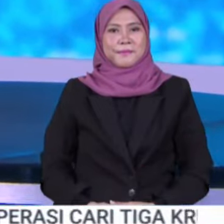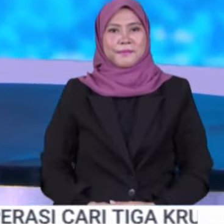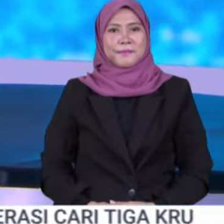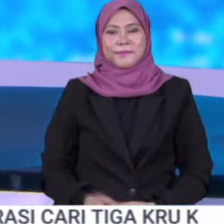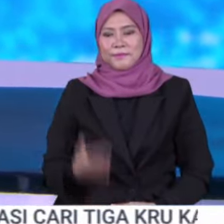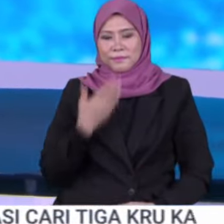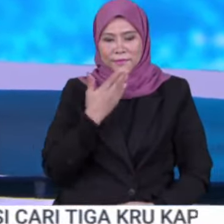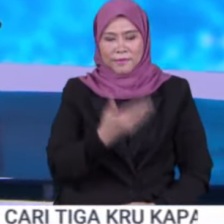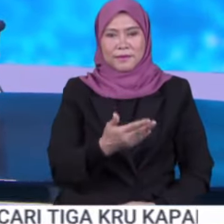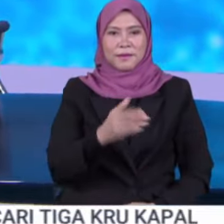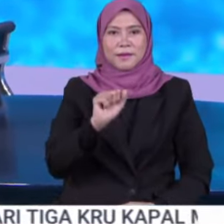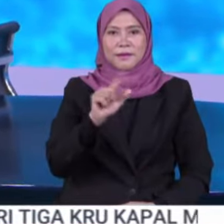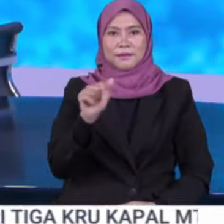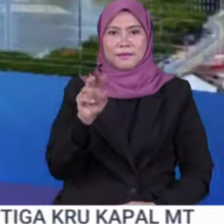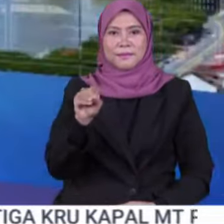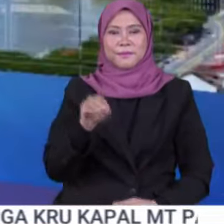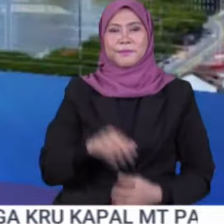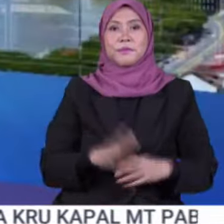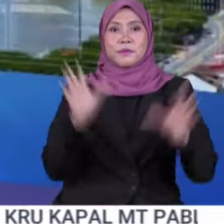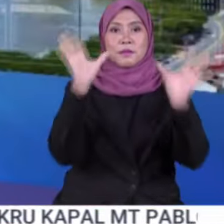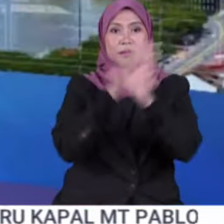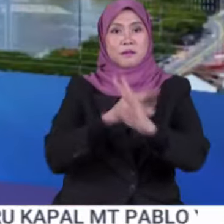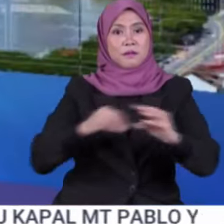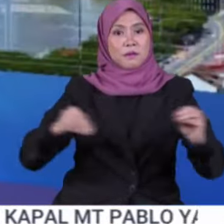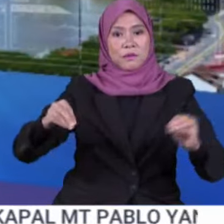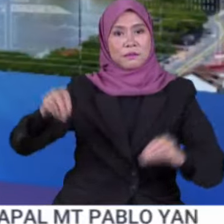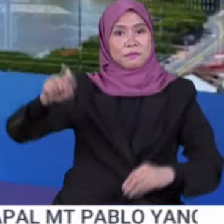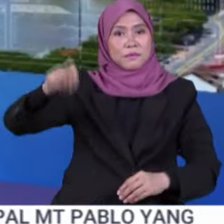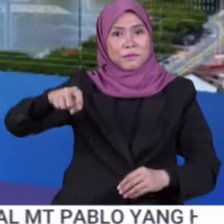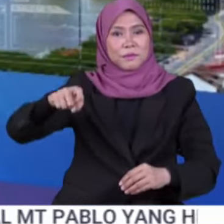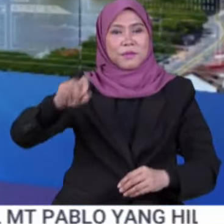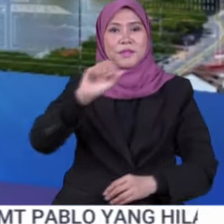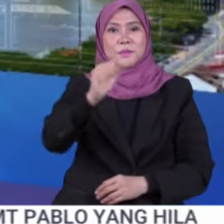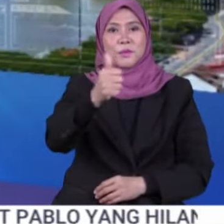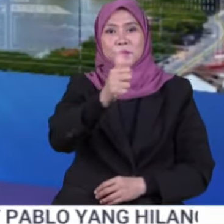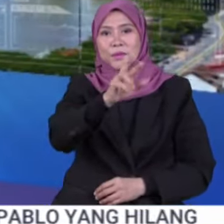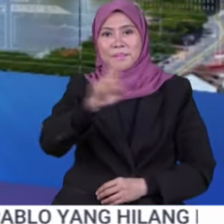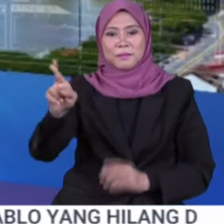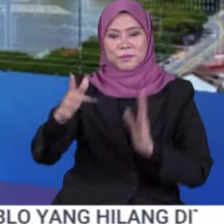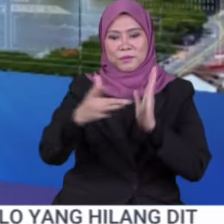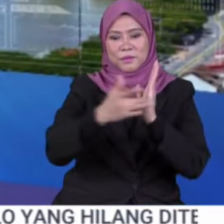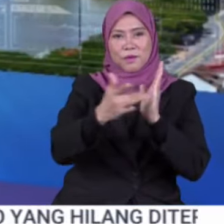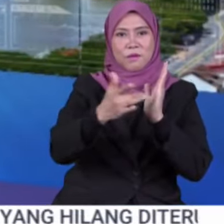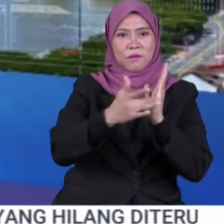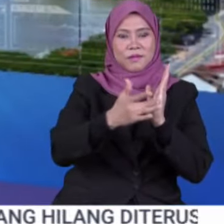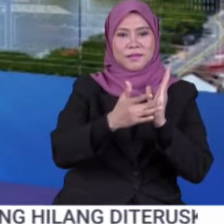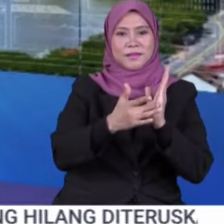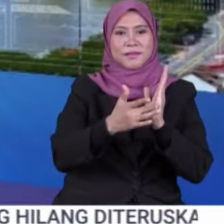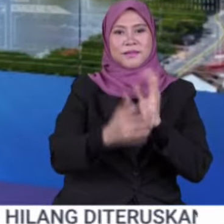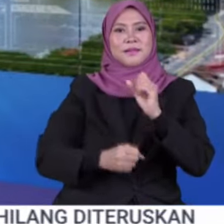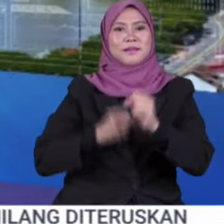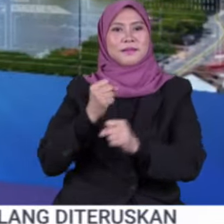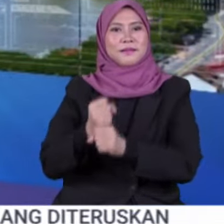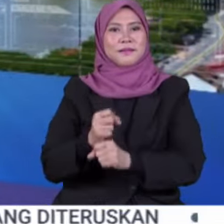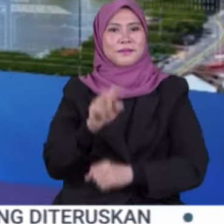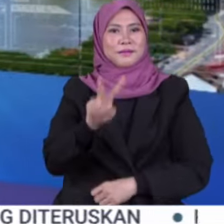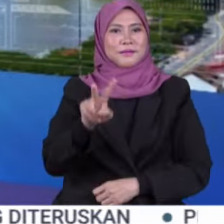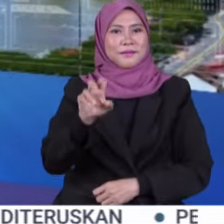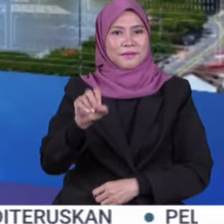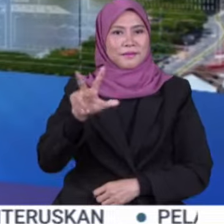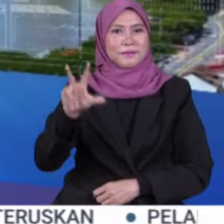Baik, terima kasih Hazam. Sarawak memerlukan sekitar 10,000 teknologi menjelang tahun